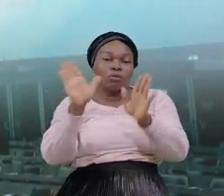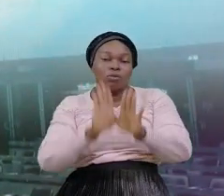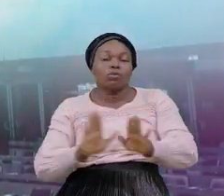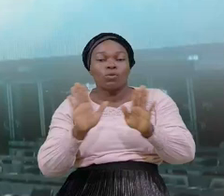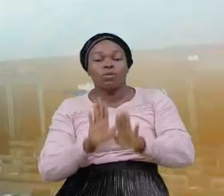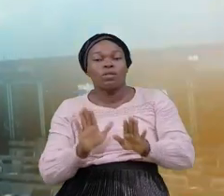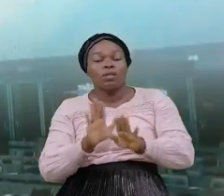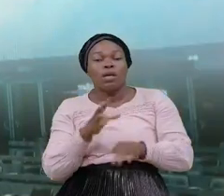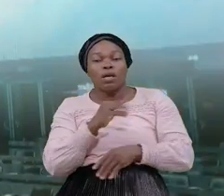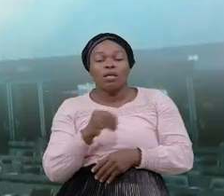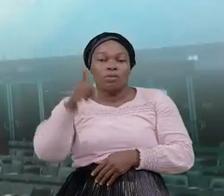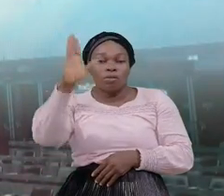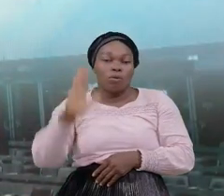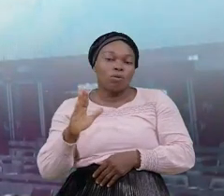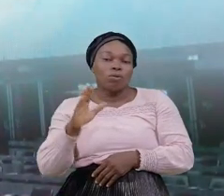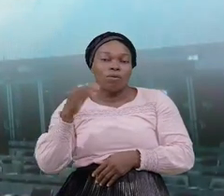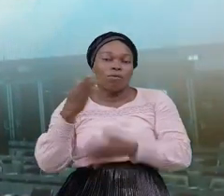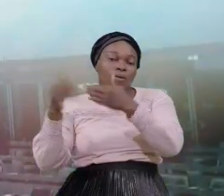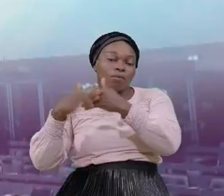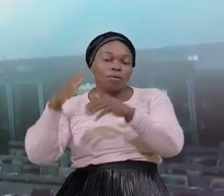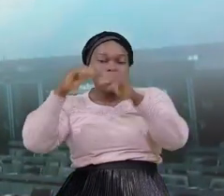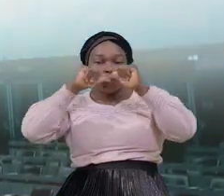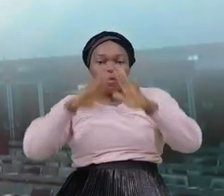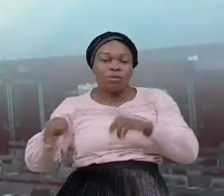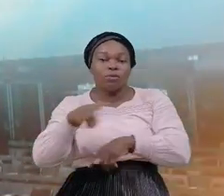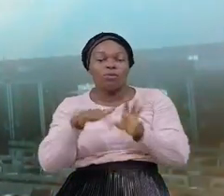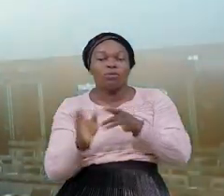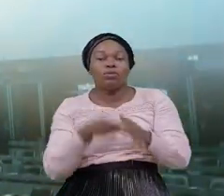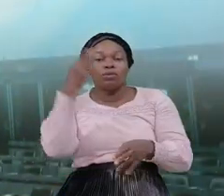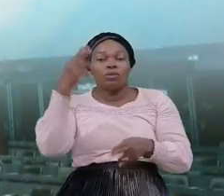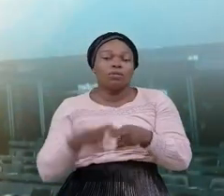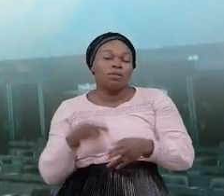Que le Seigneur vous bénisse tous au nom de Jésus.